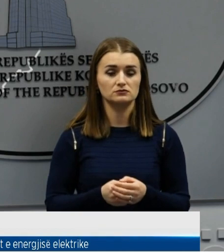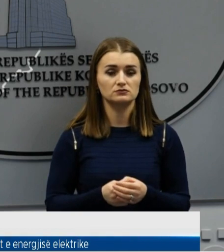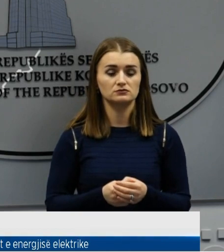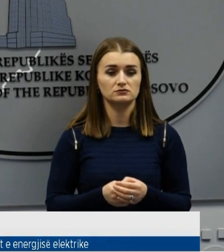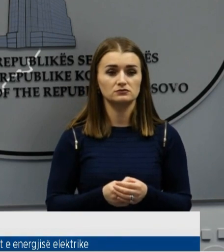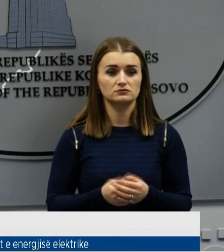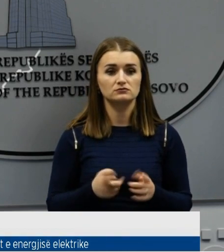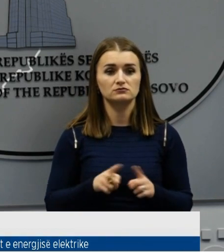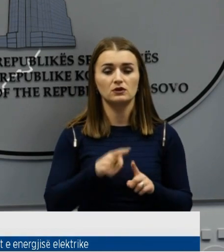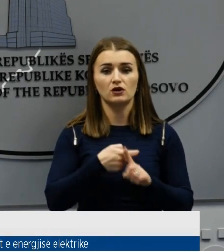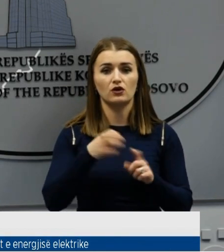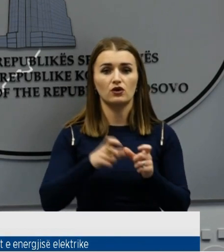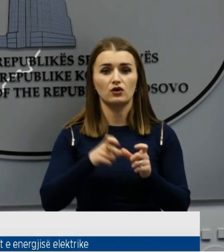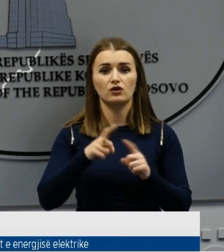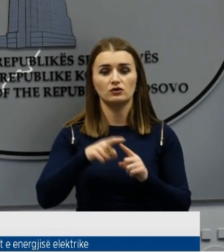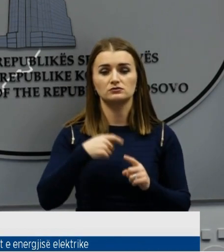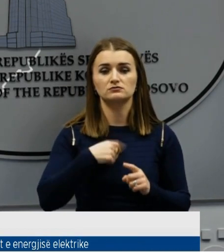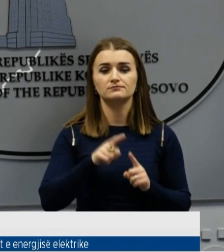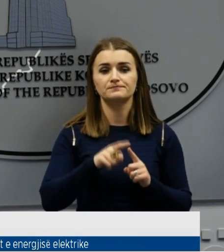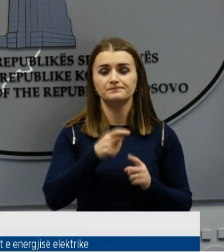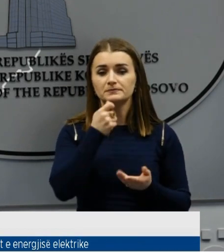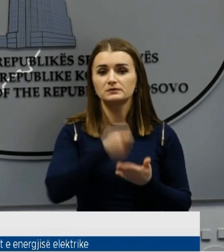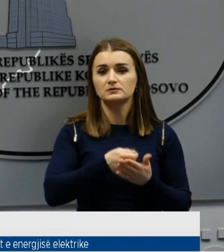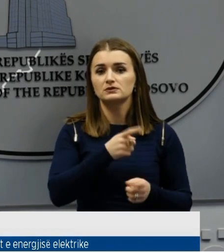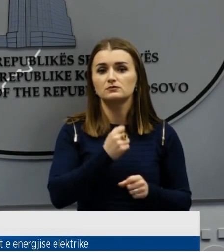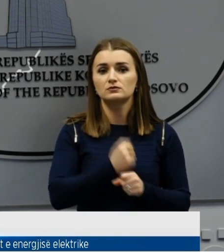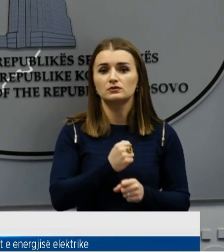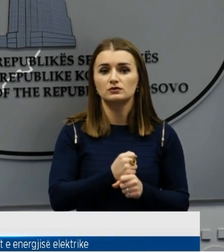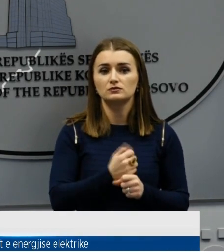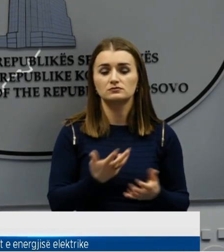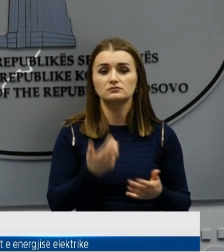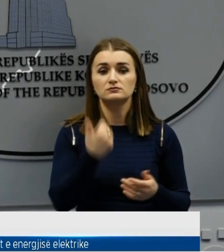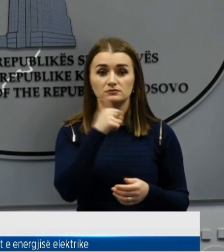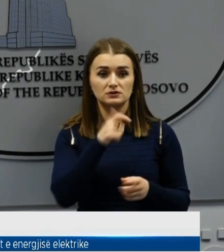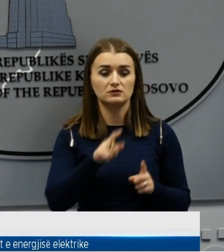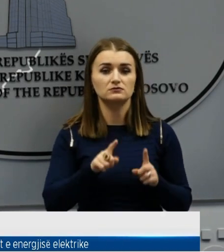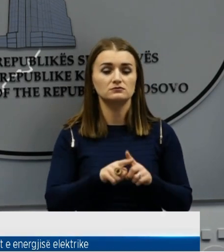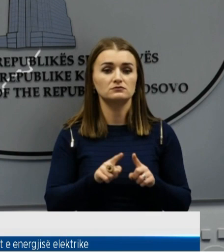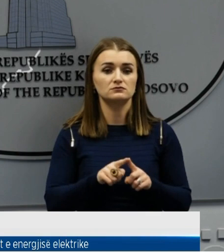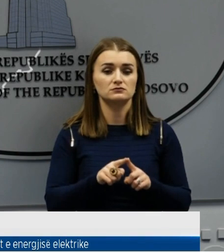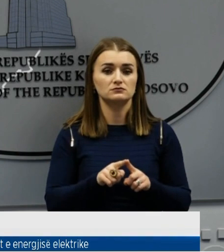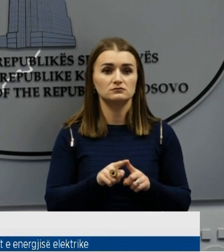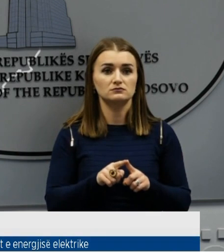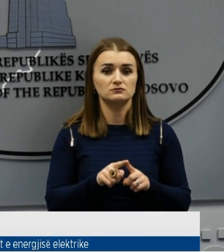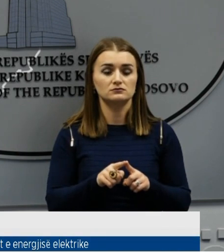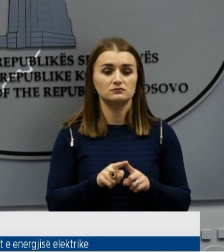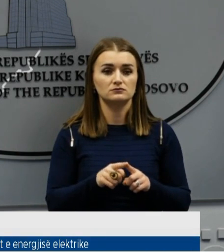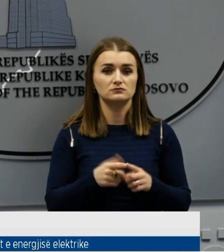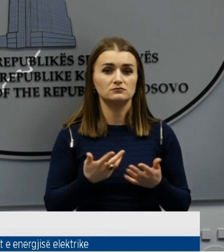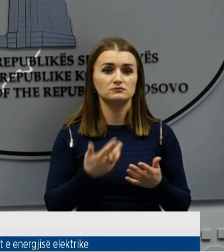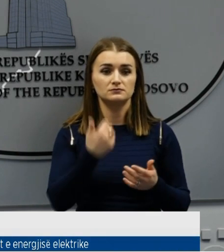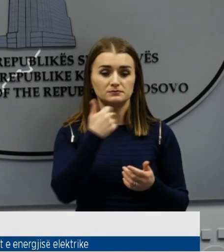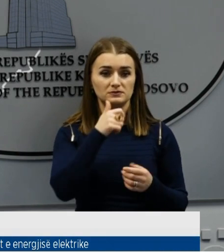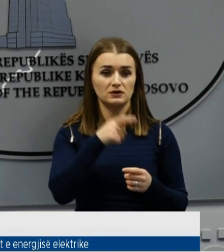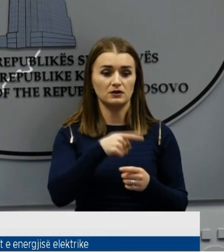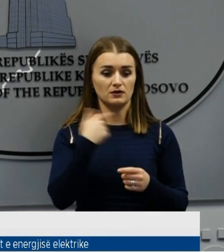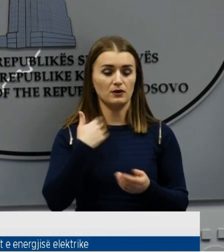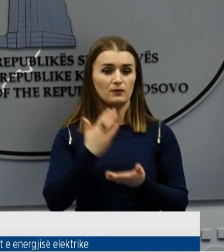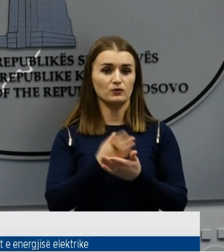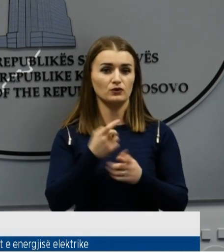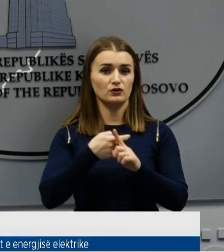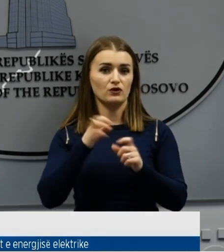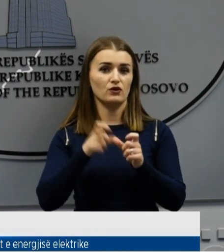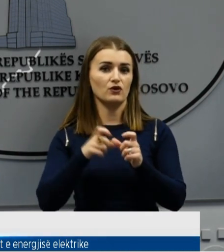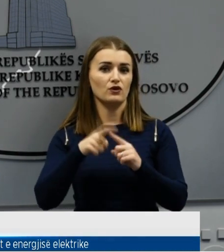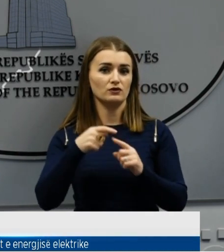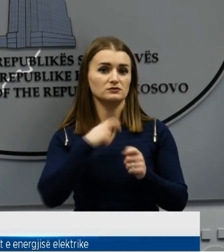kostit dhe duhet sigurohemi që në asnjë rrethon të mos rrezikojmë njohjen e mëvetësisë tonë energjetike në kufit të Evropës,